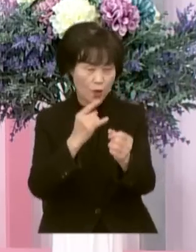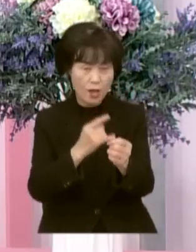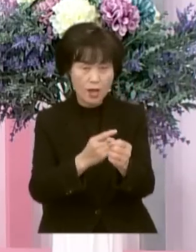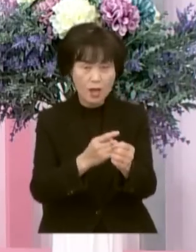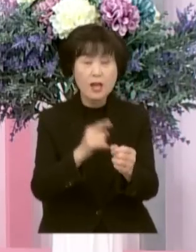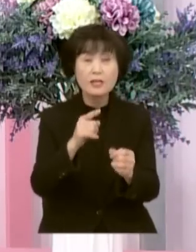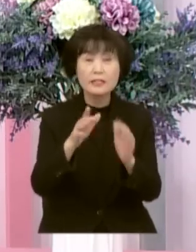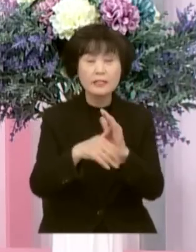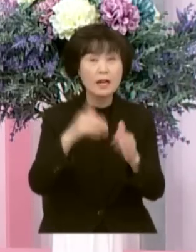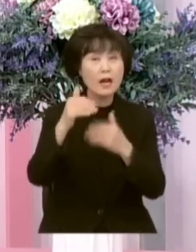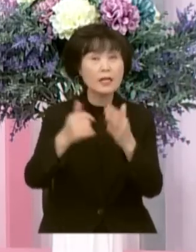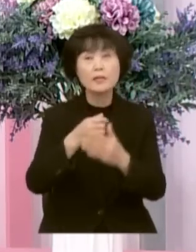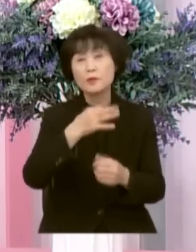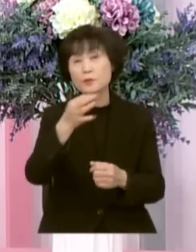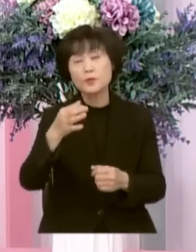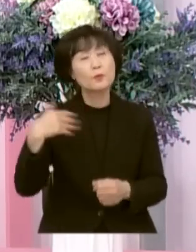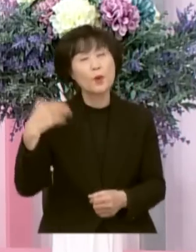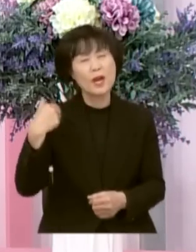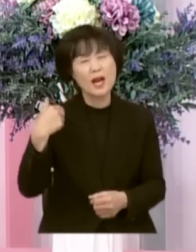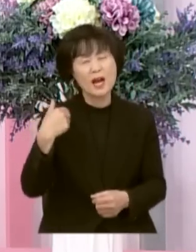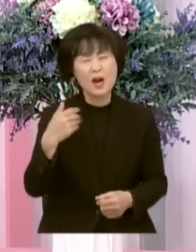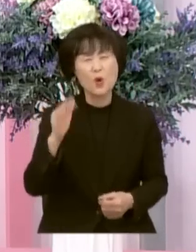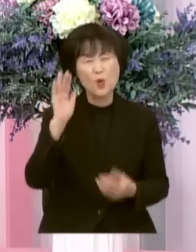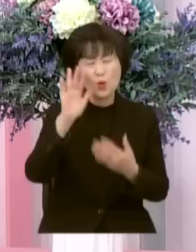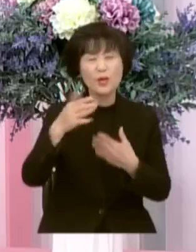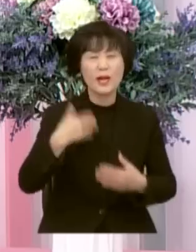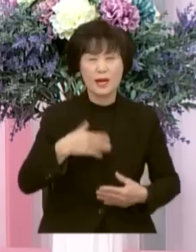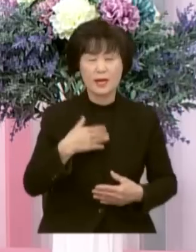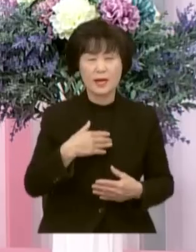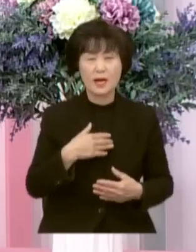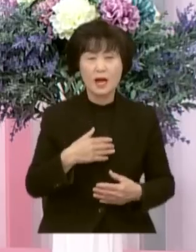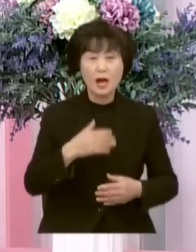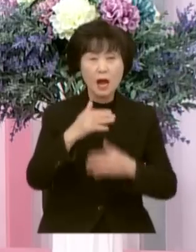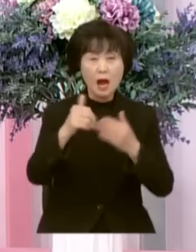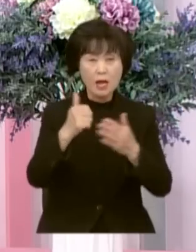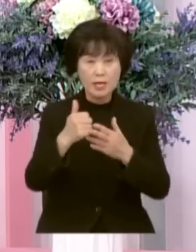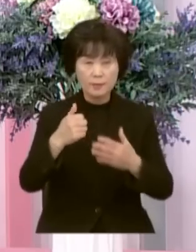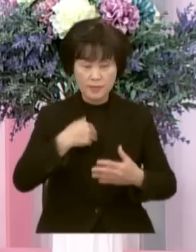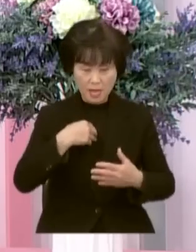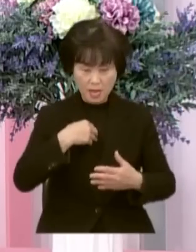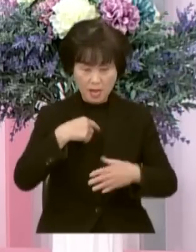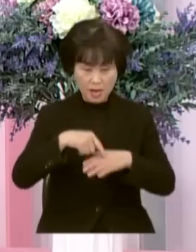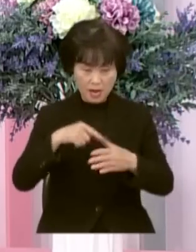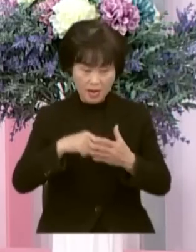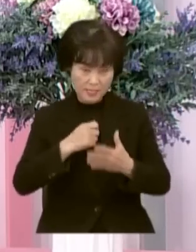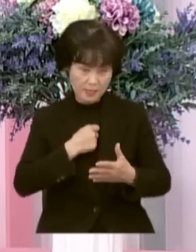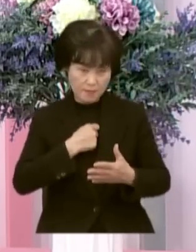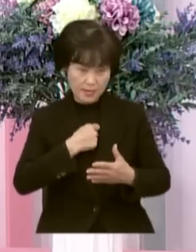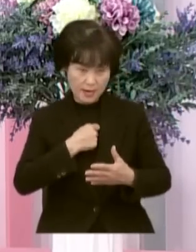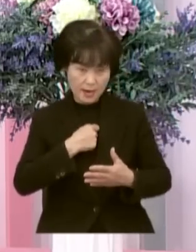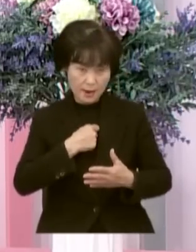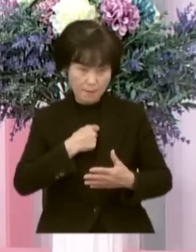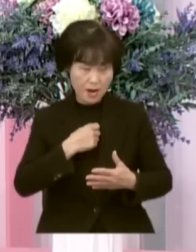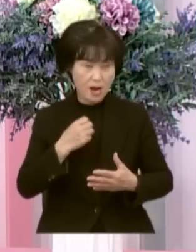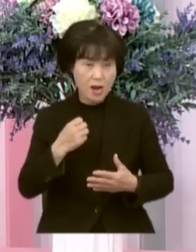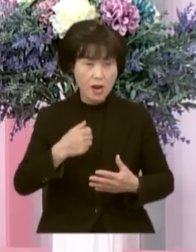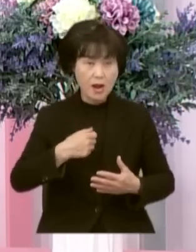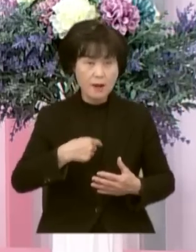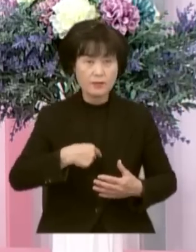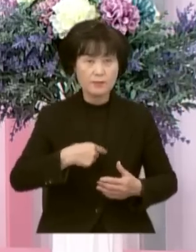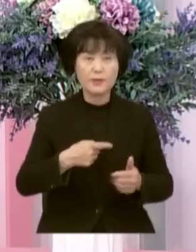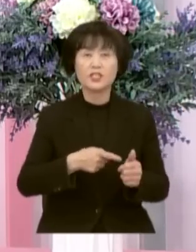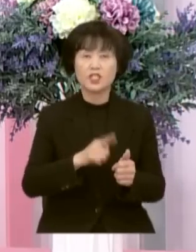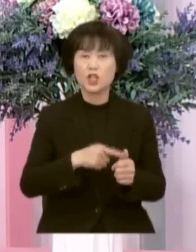그거는 제가 음성인지도 몰랐어요. 나중에 알았는데 하나님은 가슴에다가 이렇게 빵빵빵빵